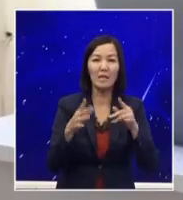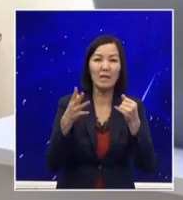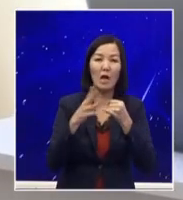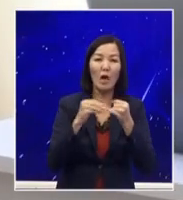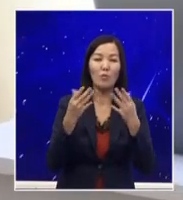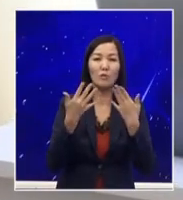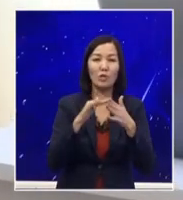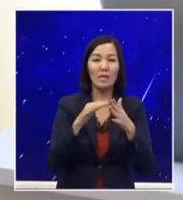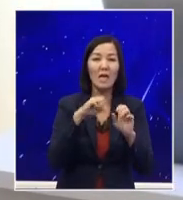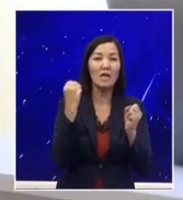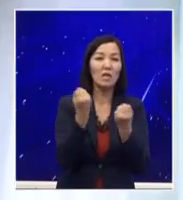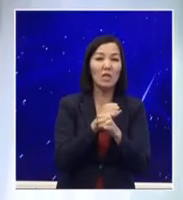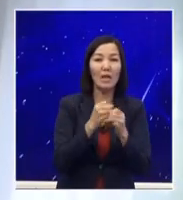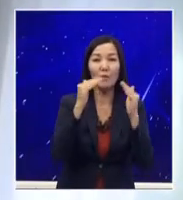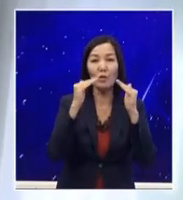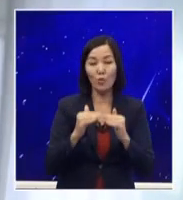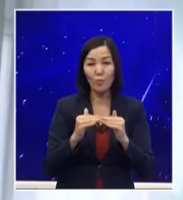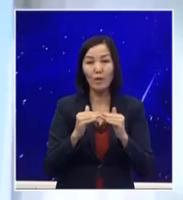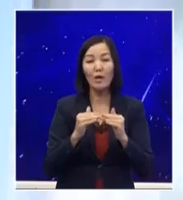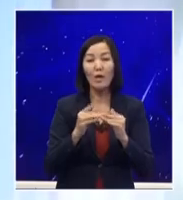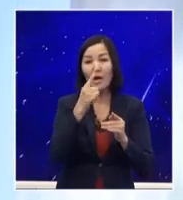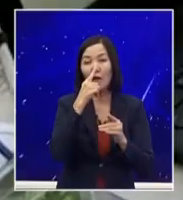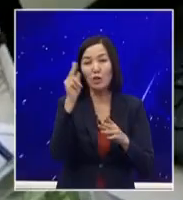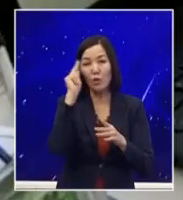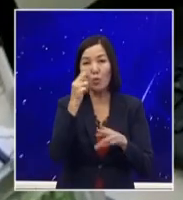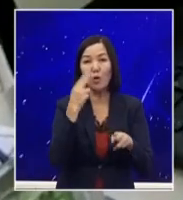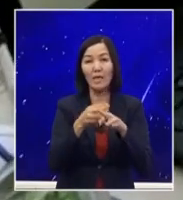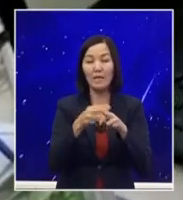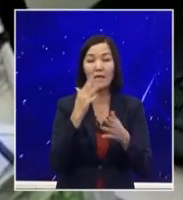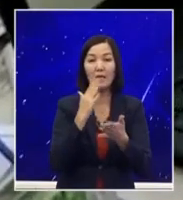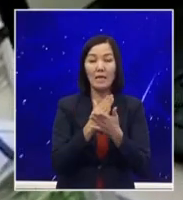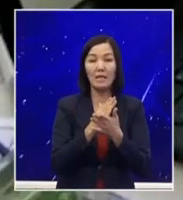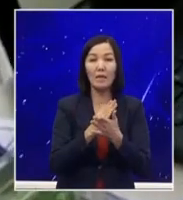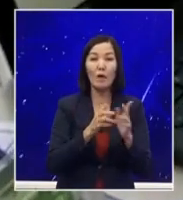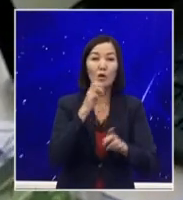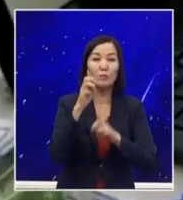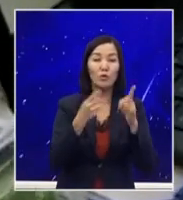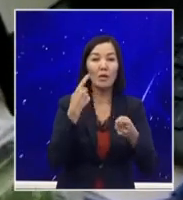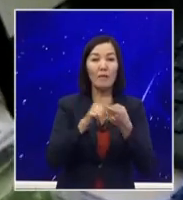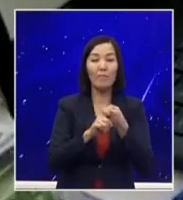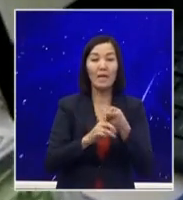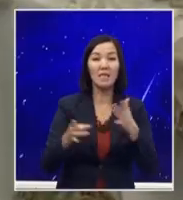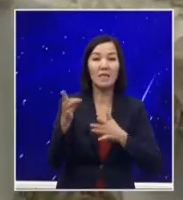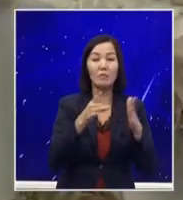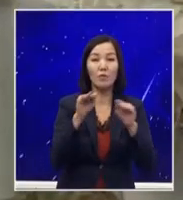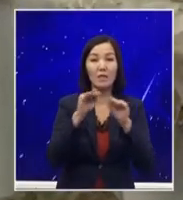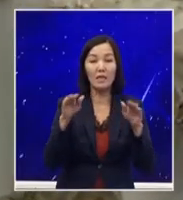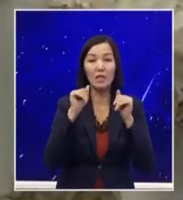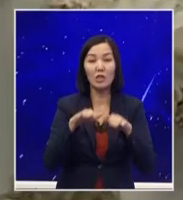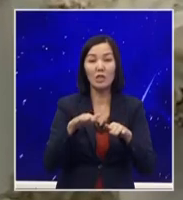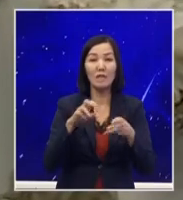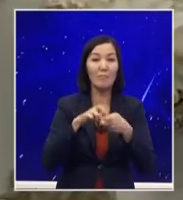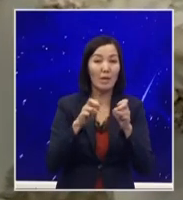мекендерінде ғаламтор жылдамдығы төмен. Бұл қашықтан оқуға кедергі. Спутниктік байланыс тек республикалық деңгейде шешілетін